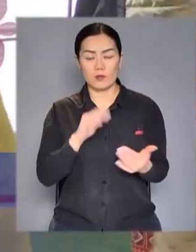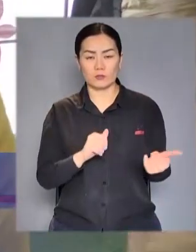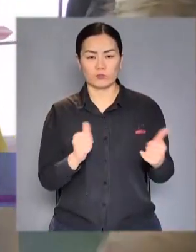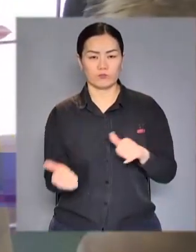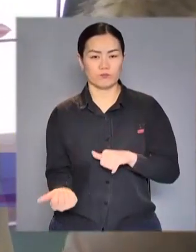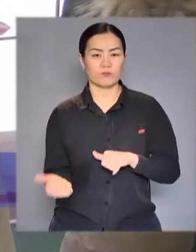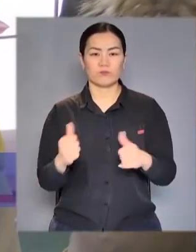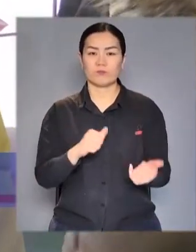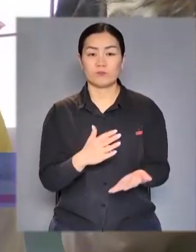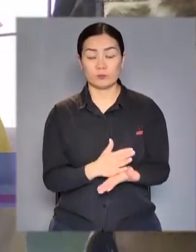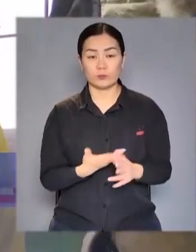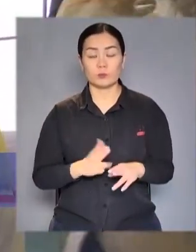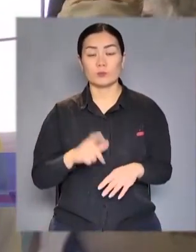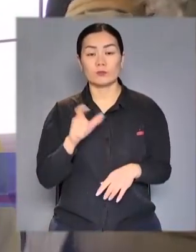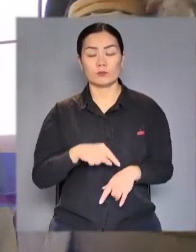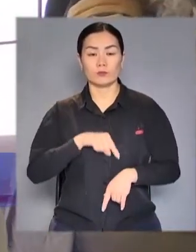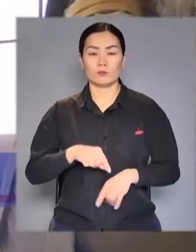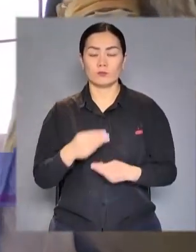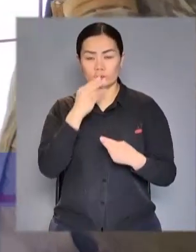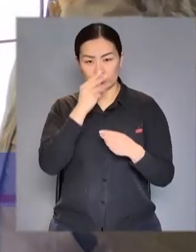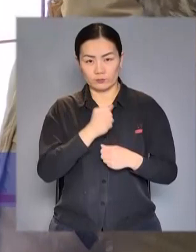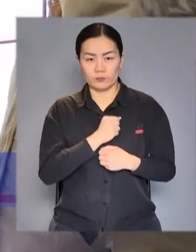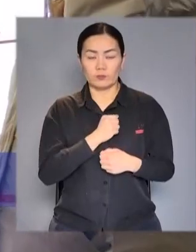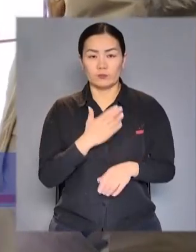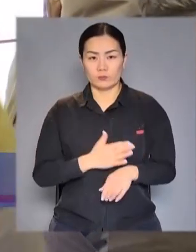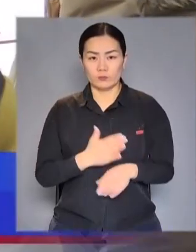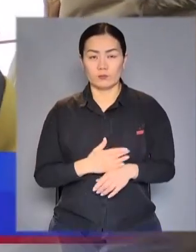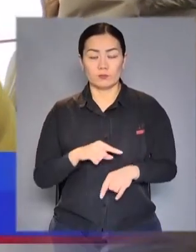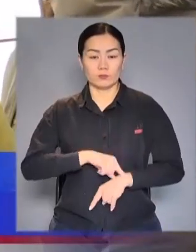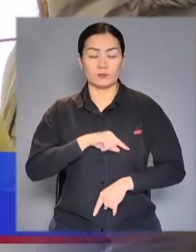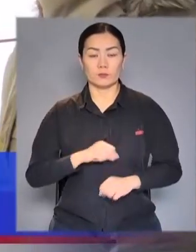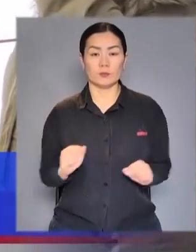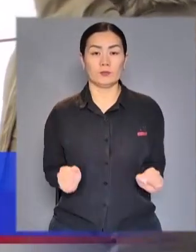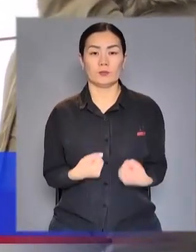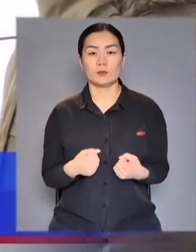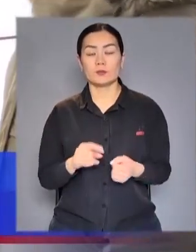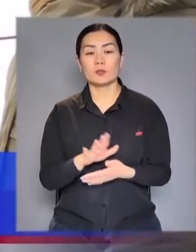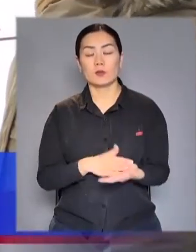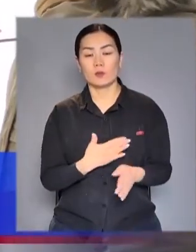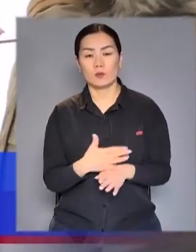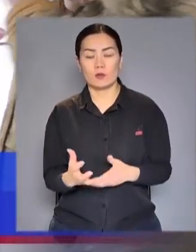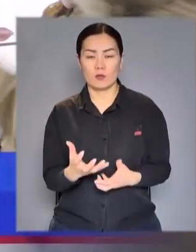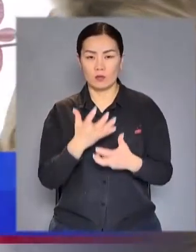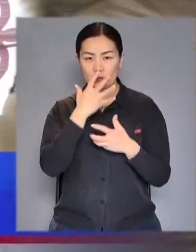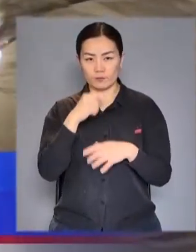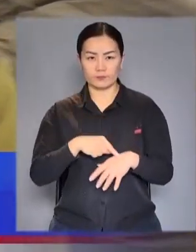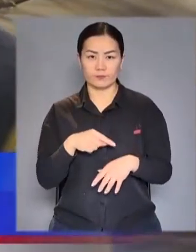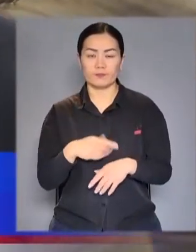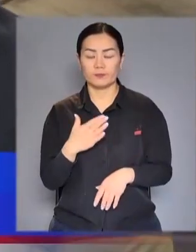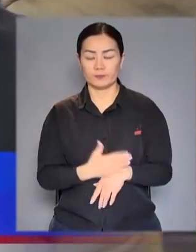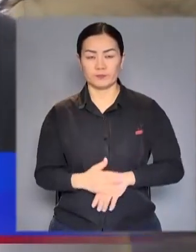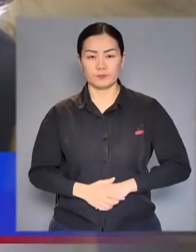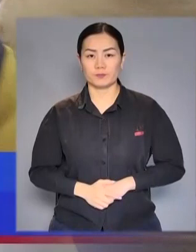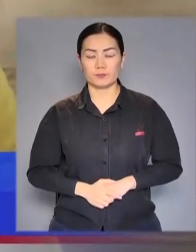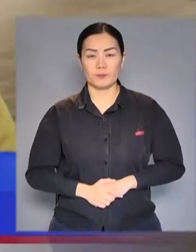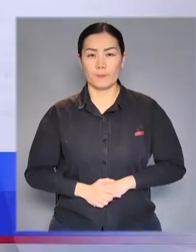мейрамын атап өтудеміз. Судан шыққандағы алғашқы сезім ерекше. Денеңе ине тыққандай суық болады. Ал кейін одан кейін ыстықты